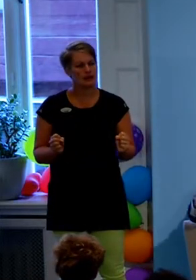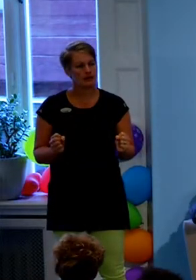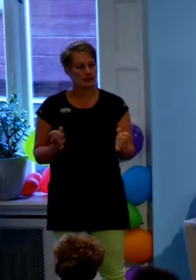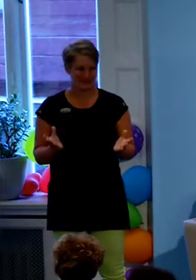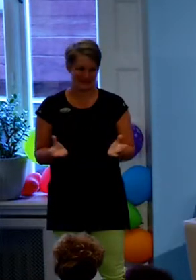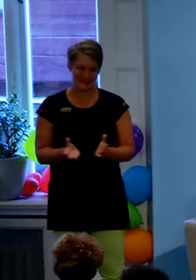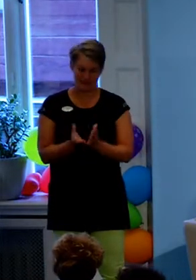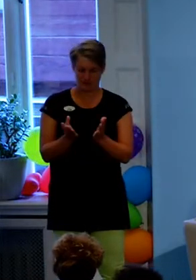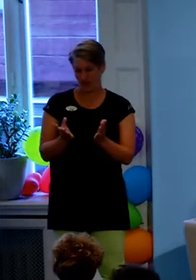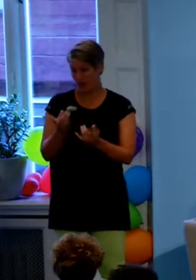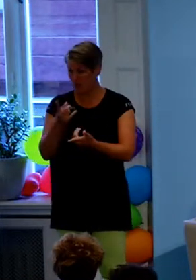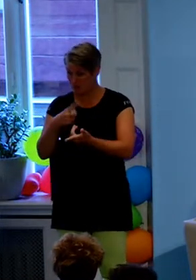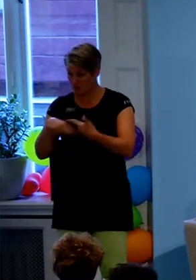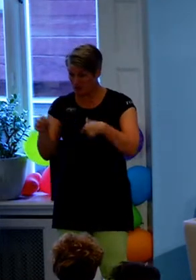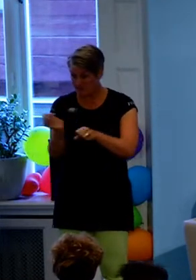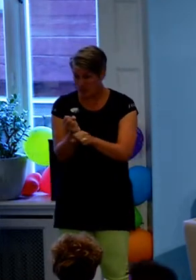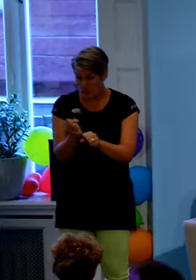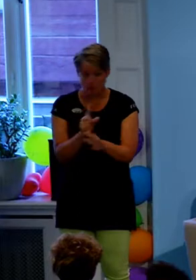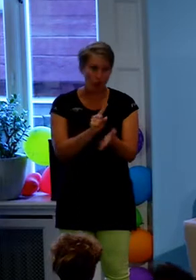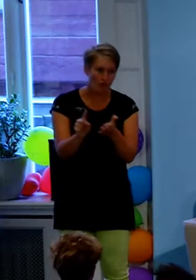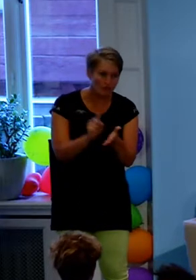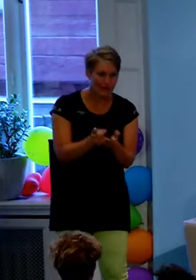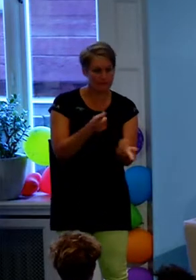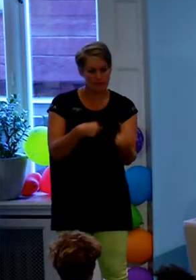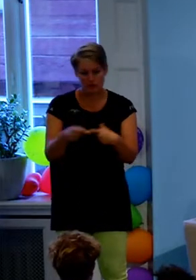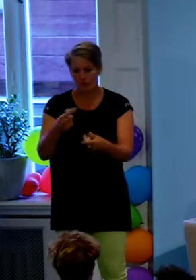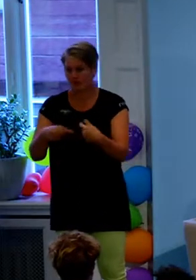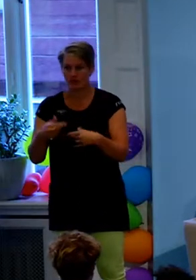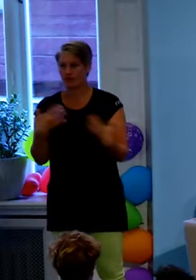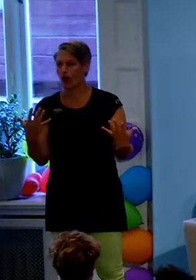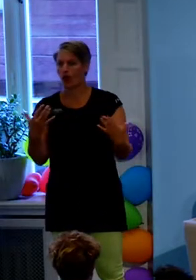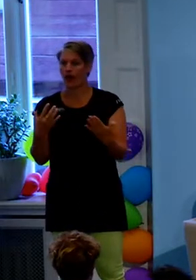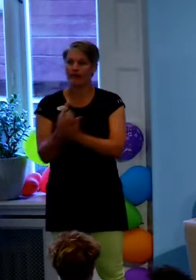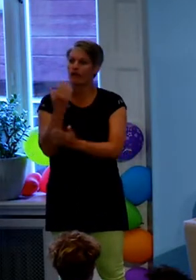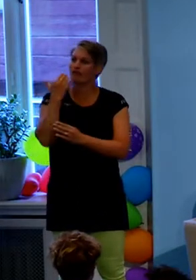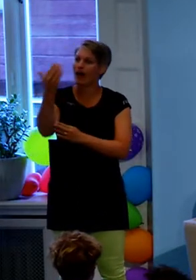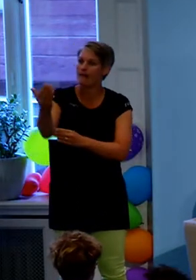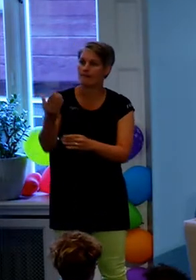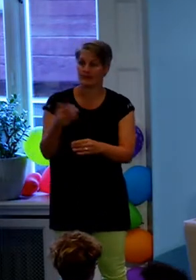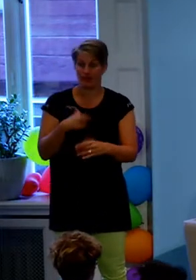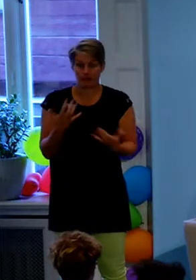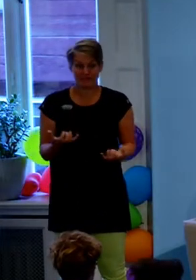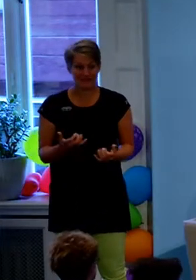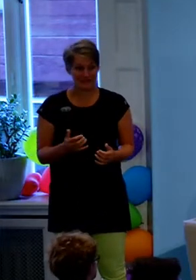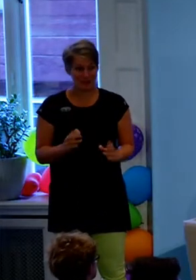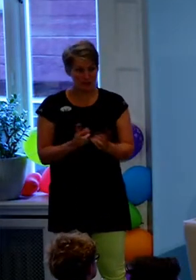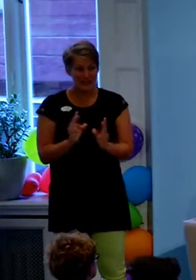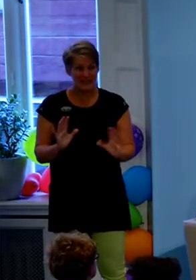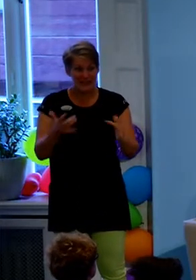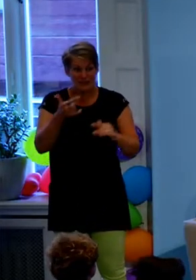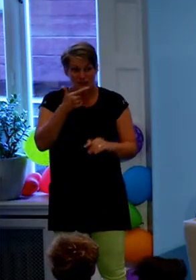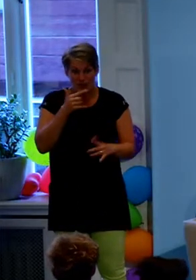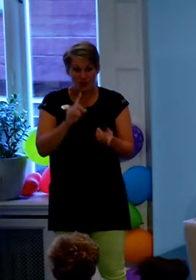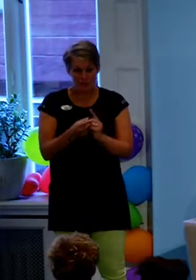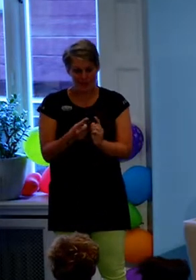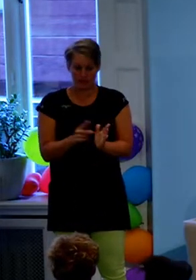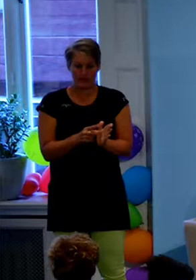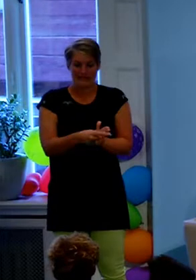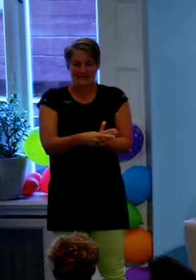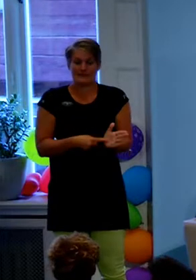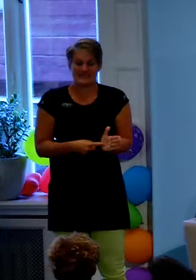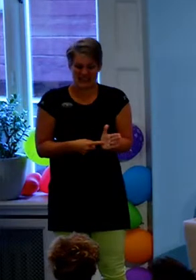här, om vi nu ska byta jobb så himla ofta och vi vet inte vad framtiden erbjuder, är det inte livsfarligt att specialisera sig